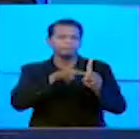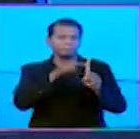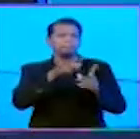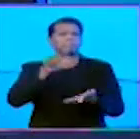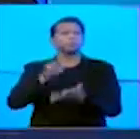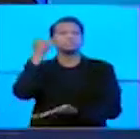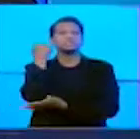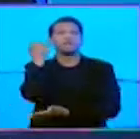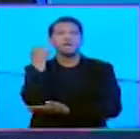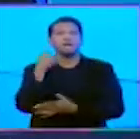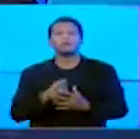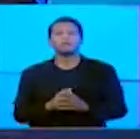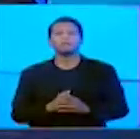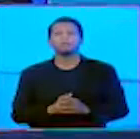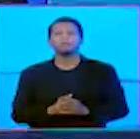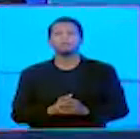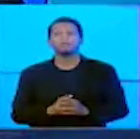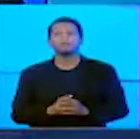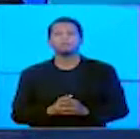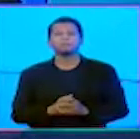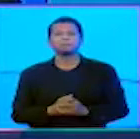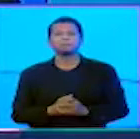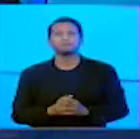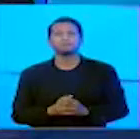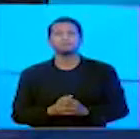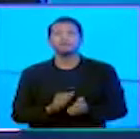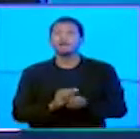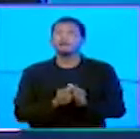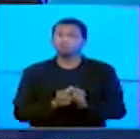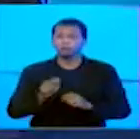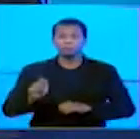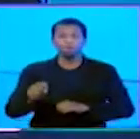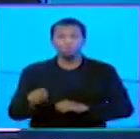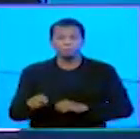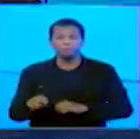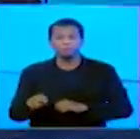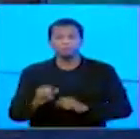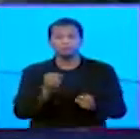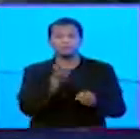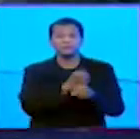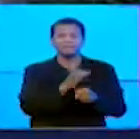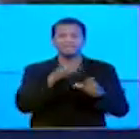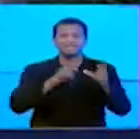asusila Michael tersangkut kasus hukum karena video asusila bersama Gisella Anastasia